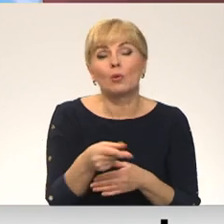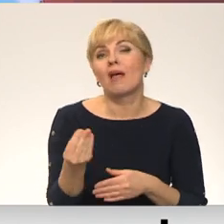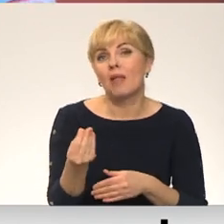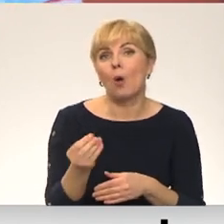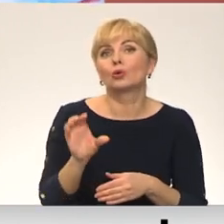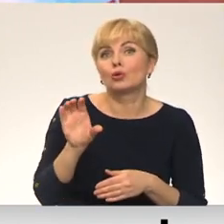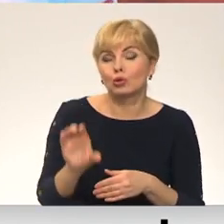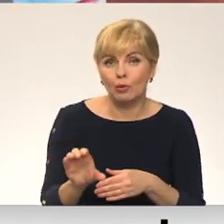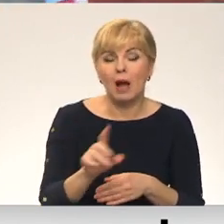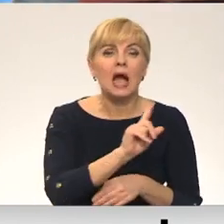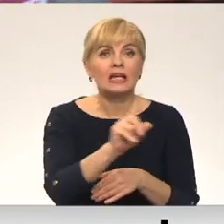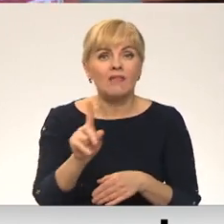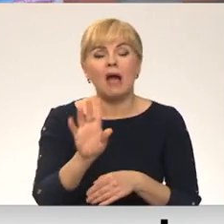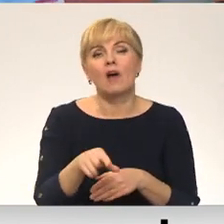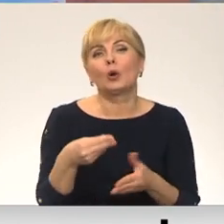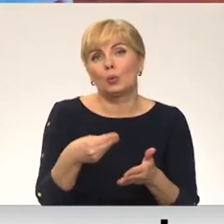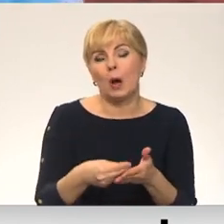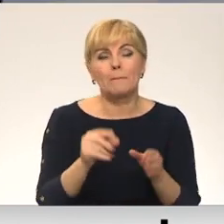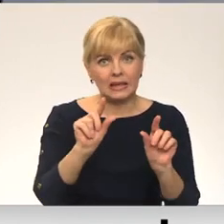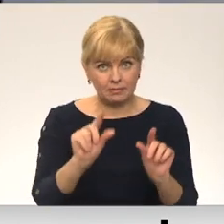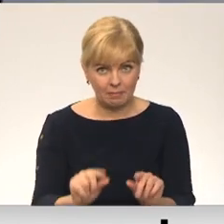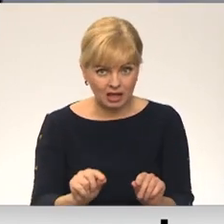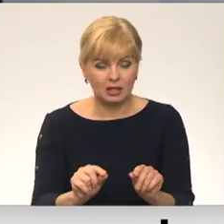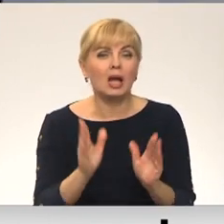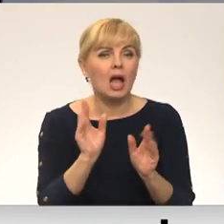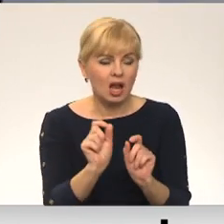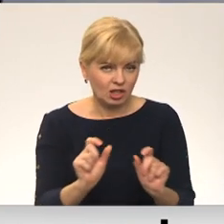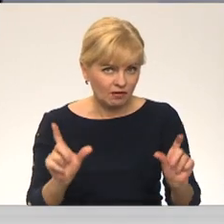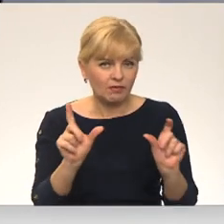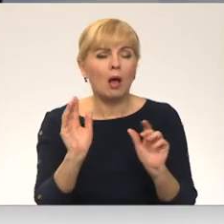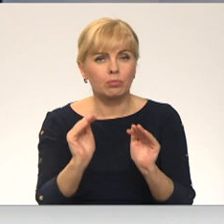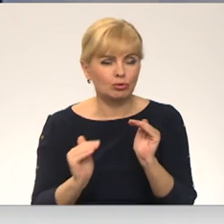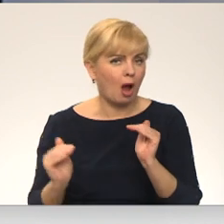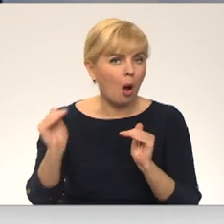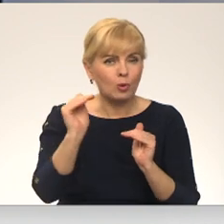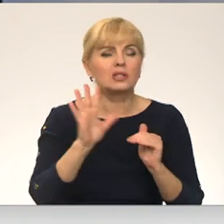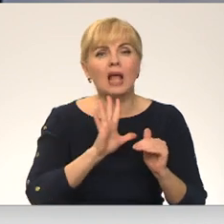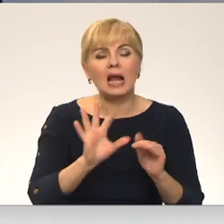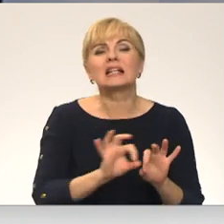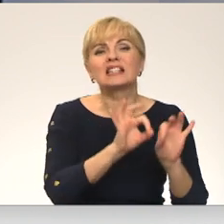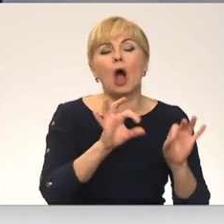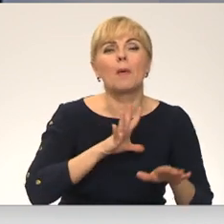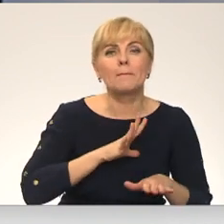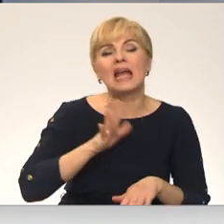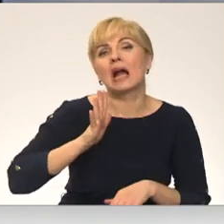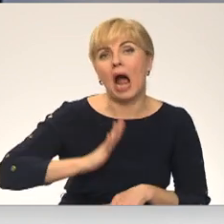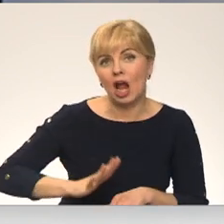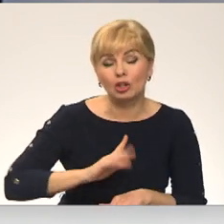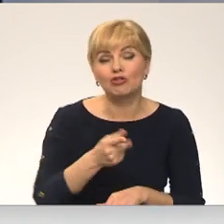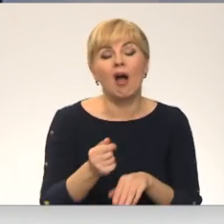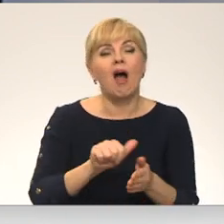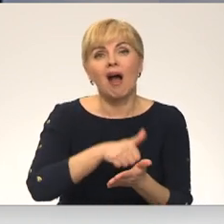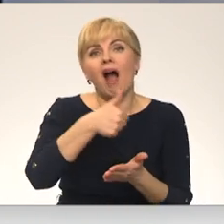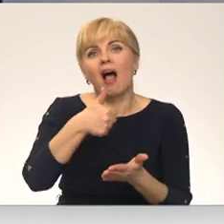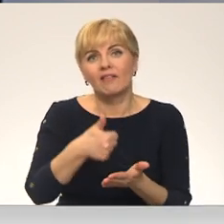summu ik viens var nopirkt mazāk. Inflācija būs augsta ilgāk nekā sākotnē prognozēts. Galvenie faktori tam